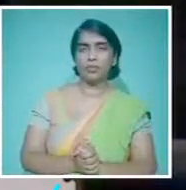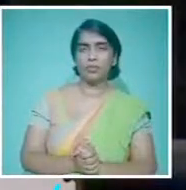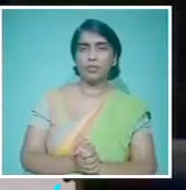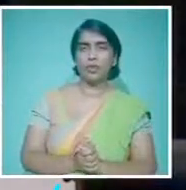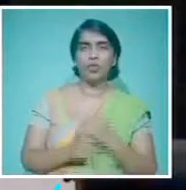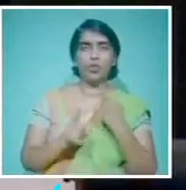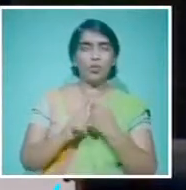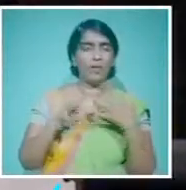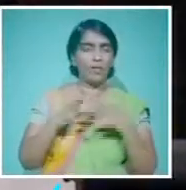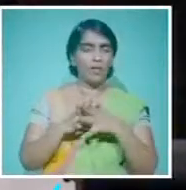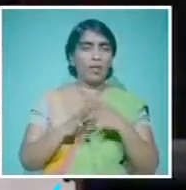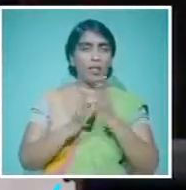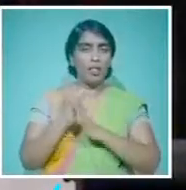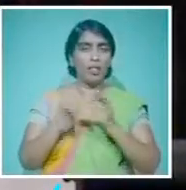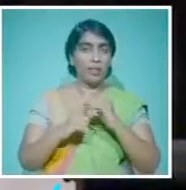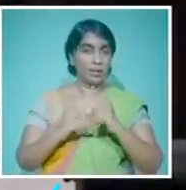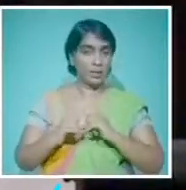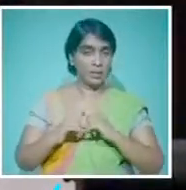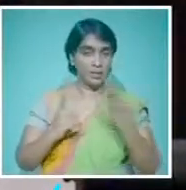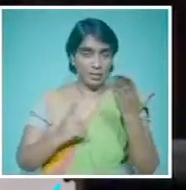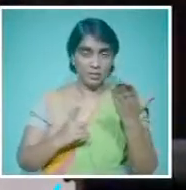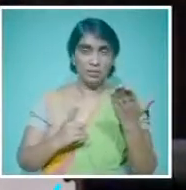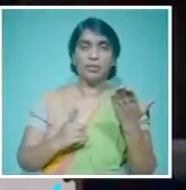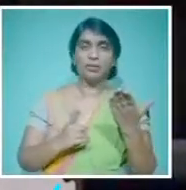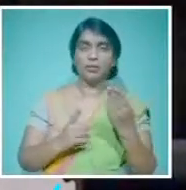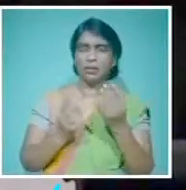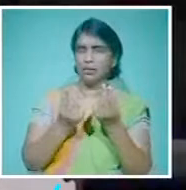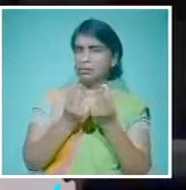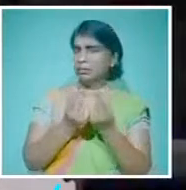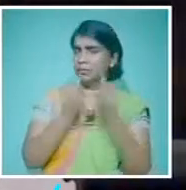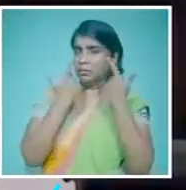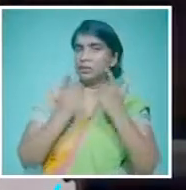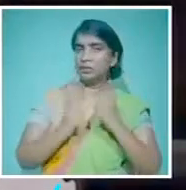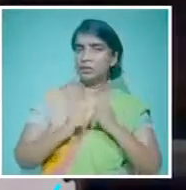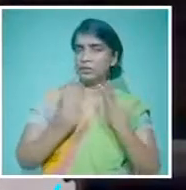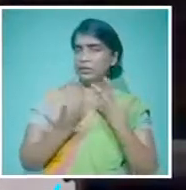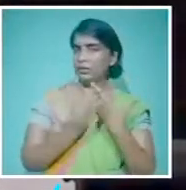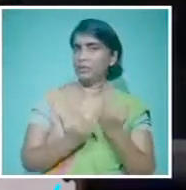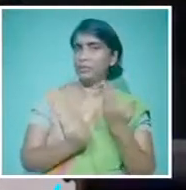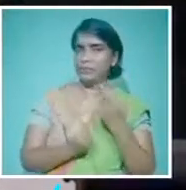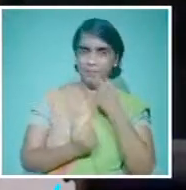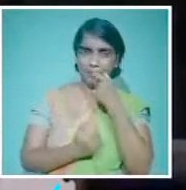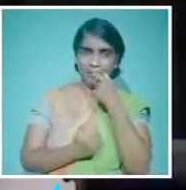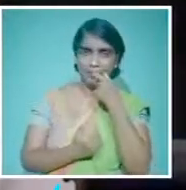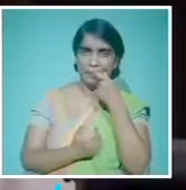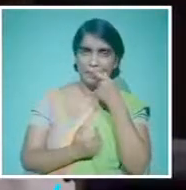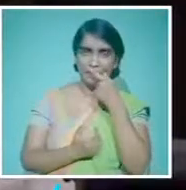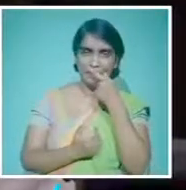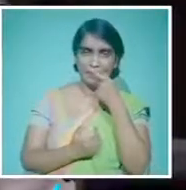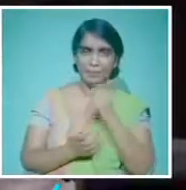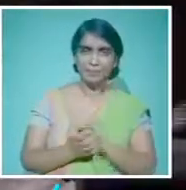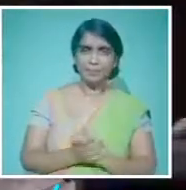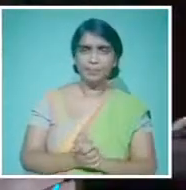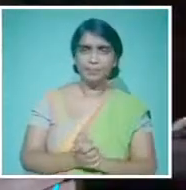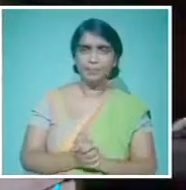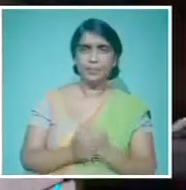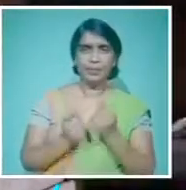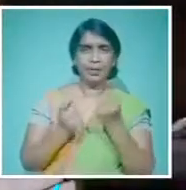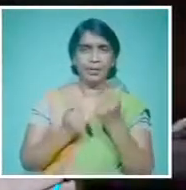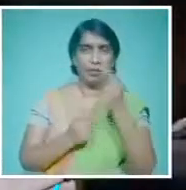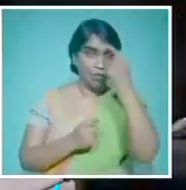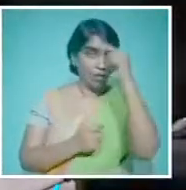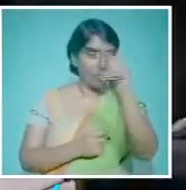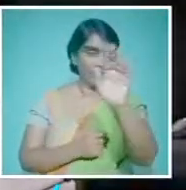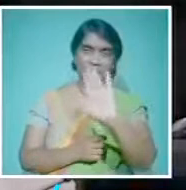Kumar welcome amat, tu mak ejibite, dasama gan emberu ne, ne, dasama gan, apa gan